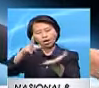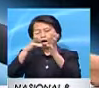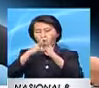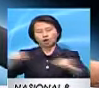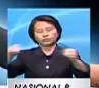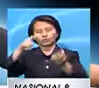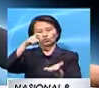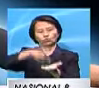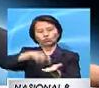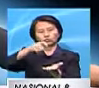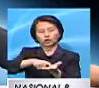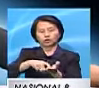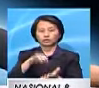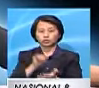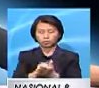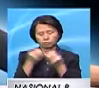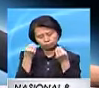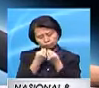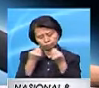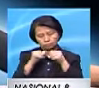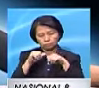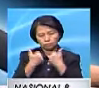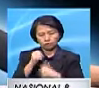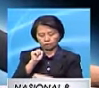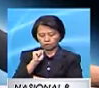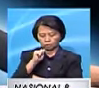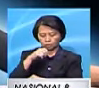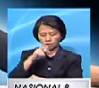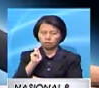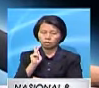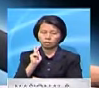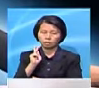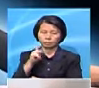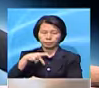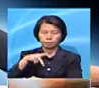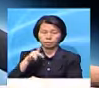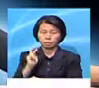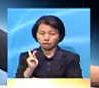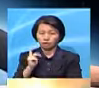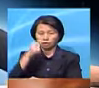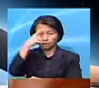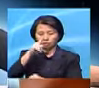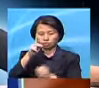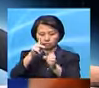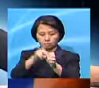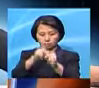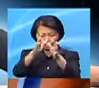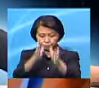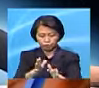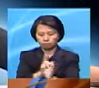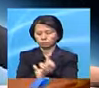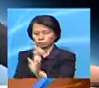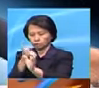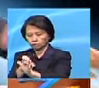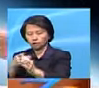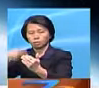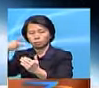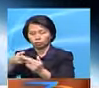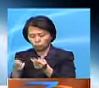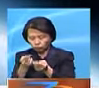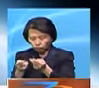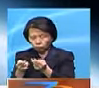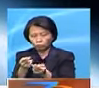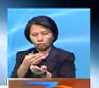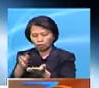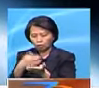semua hutang mereka itu statistik agensi ing dan pengurusan kredit akpk bagi peserta yang menyertai program pengurusan